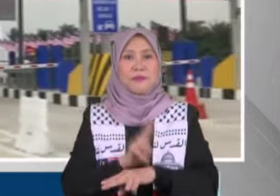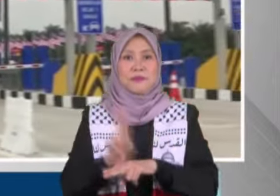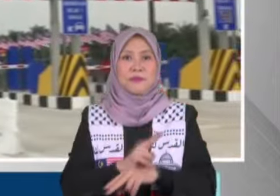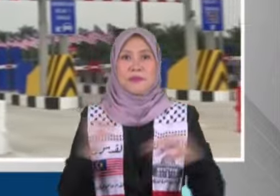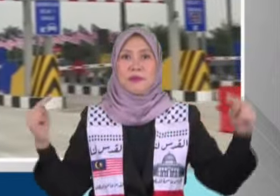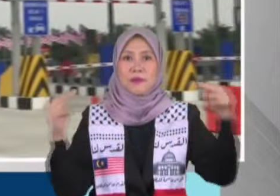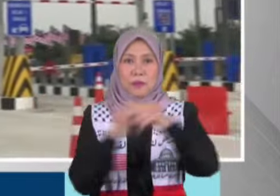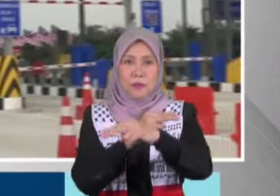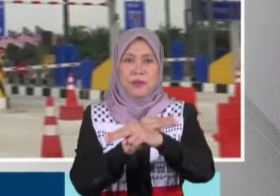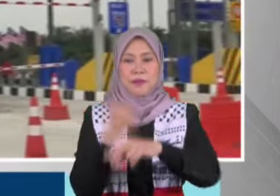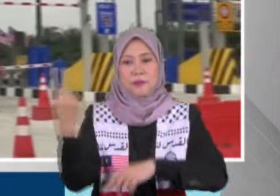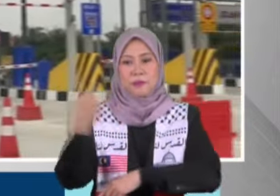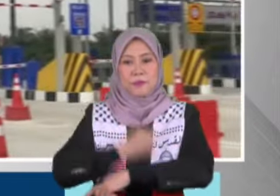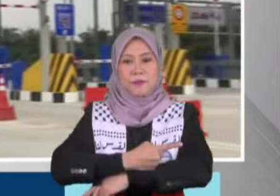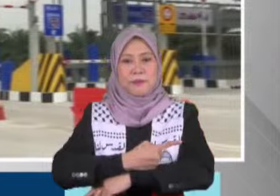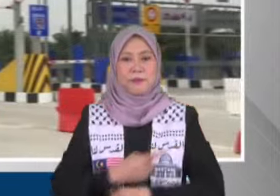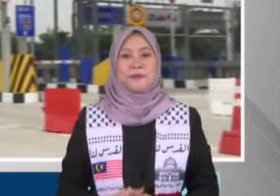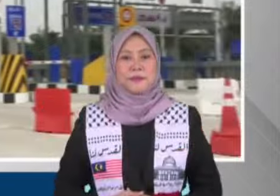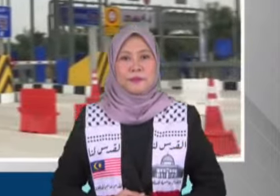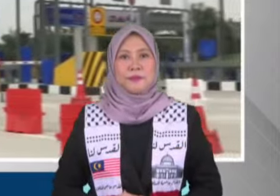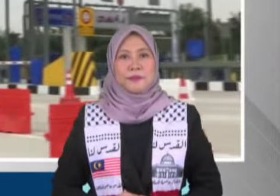menggunakan lebuh raya itu sehari.